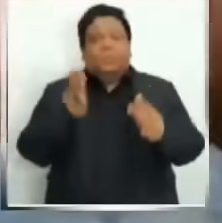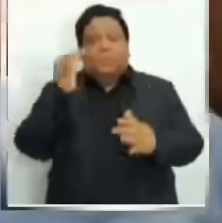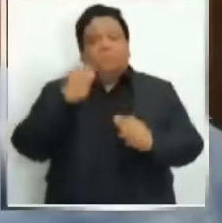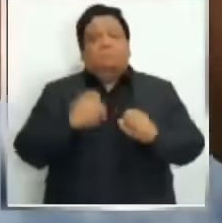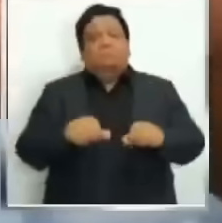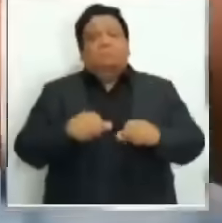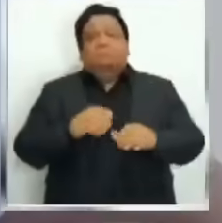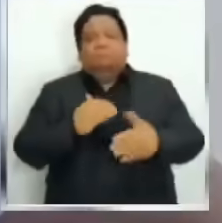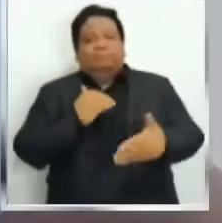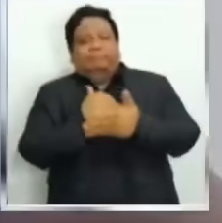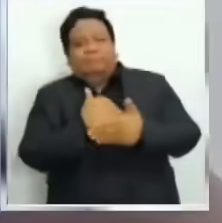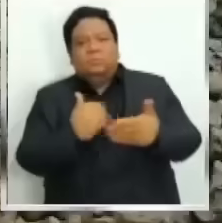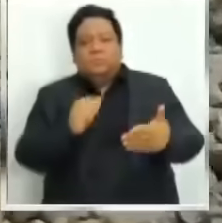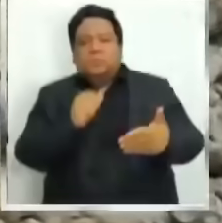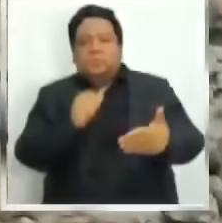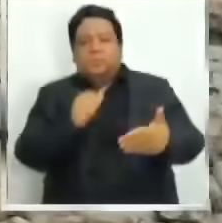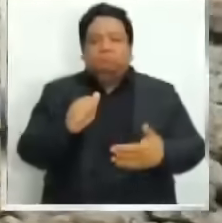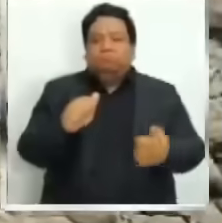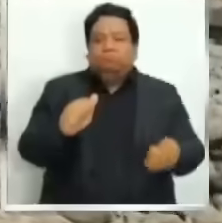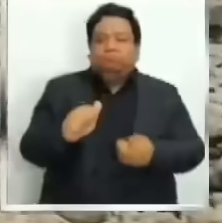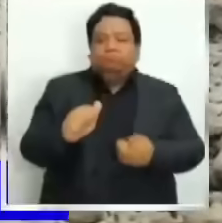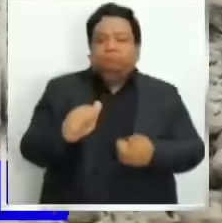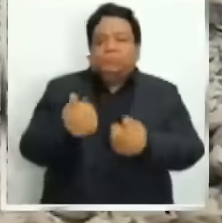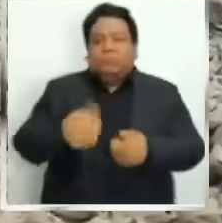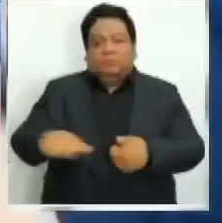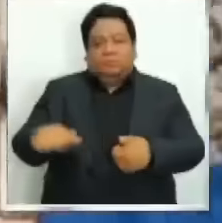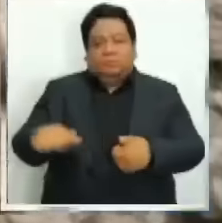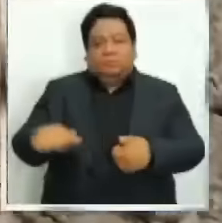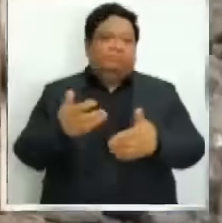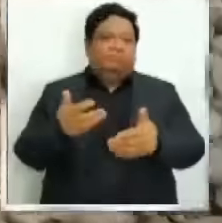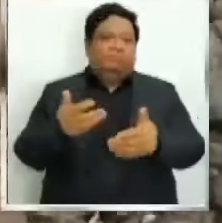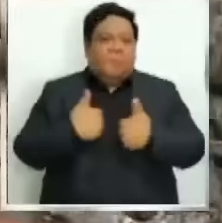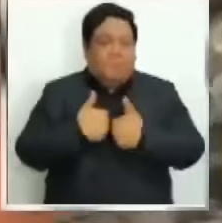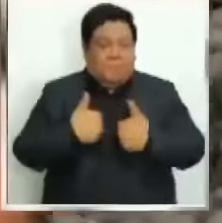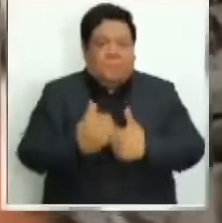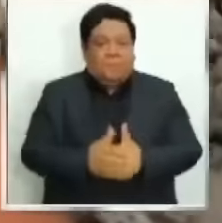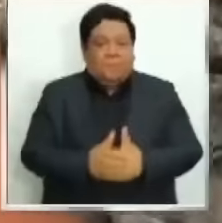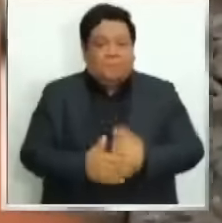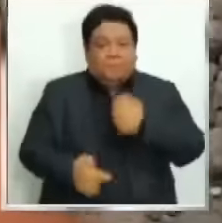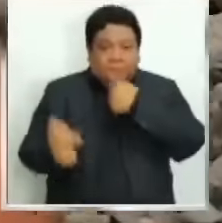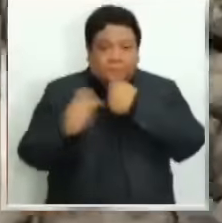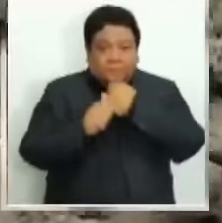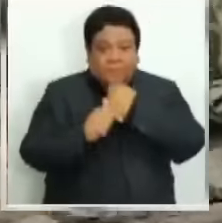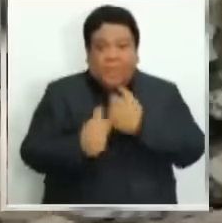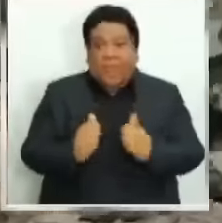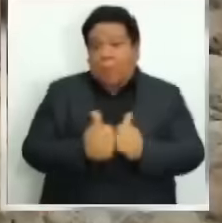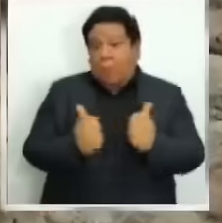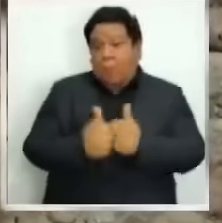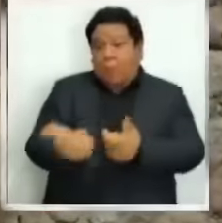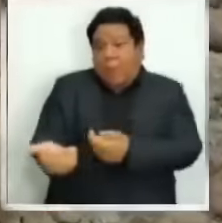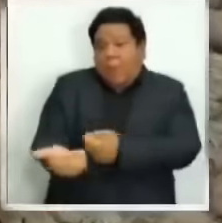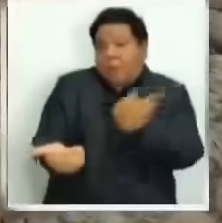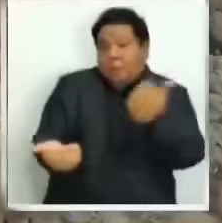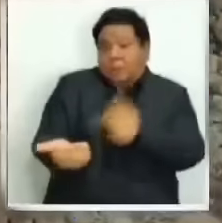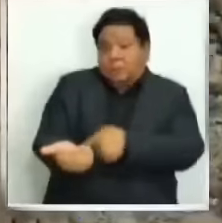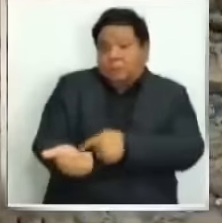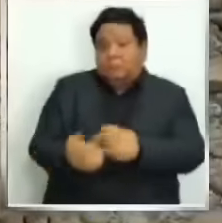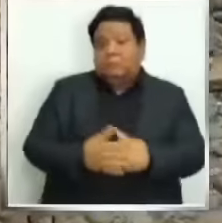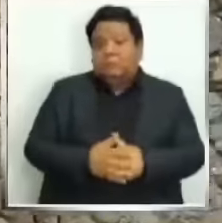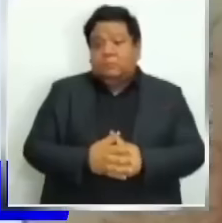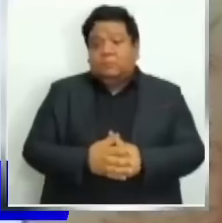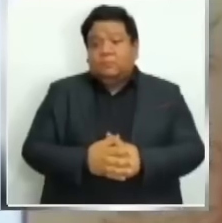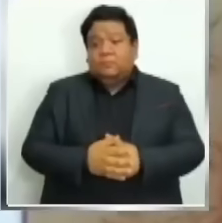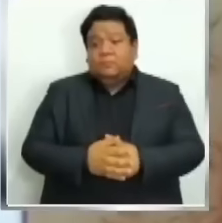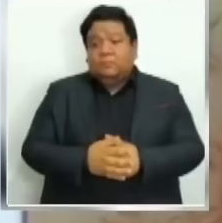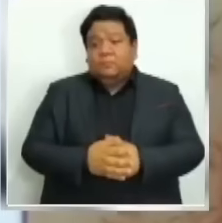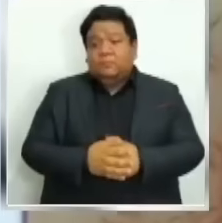from pursuing the full animal. Paano naman kaya natanggal ni Cristeo ang dumikit sa kanyang brasong pugita? Pinilit ko na lang siyang